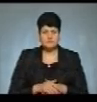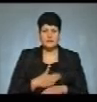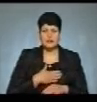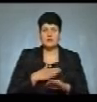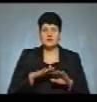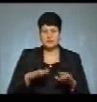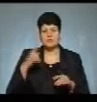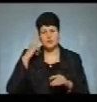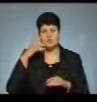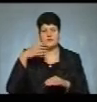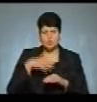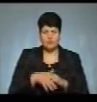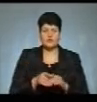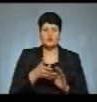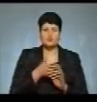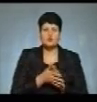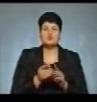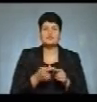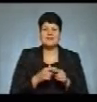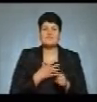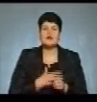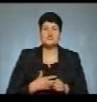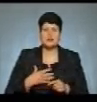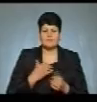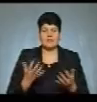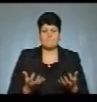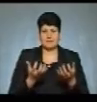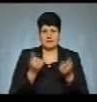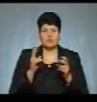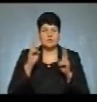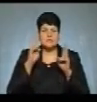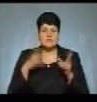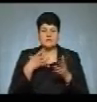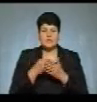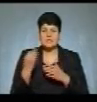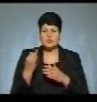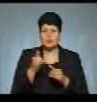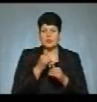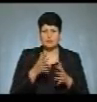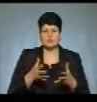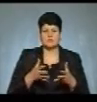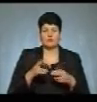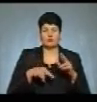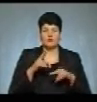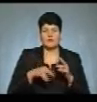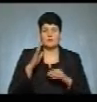є усвідомлені, вони розуміють, що це важливо для підтримки, тому що хто не знає своєї історії, не може подбати майбутнє своєї